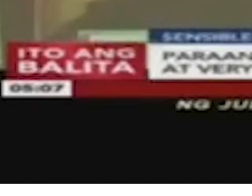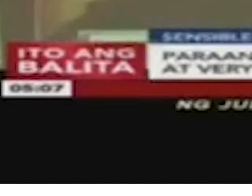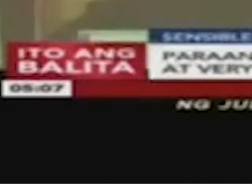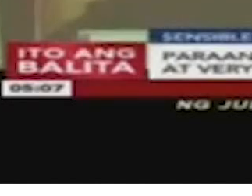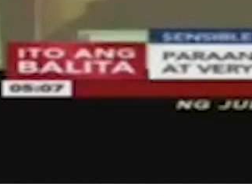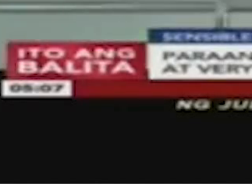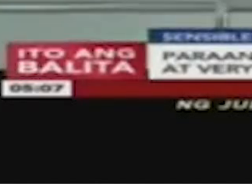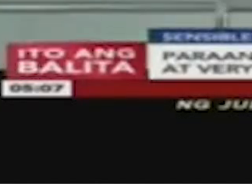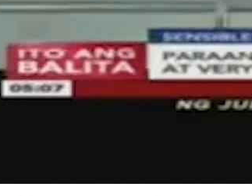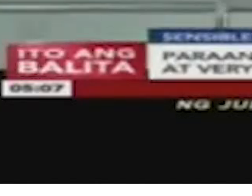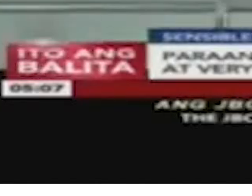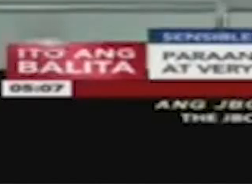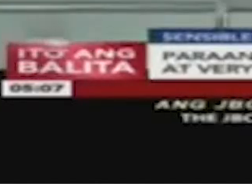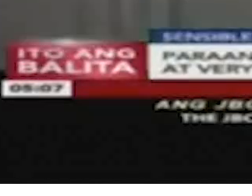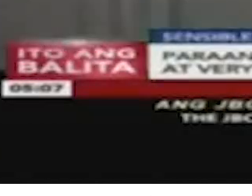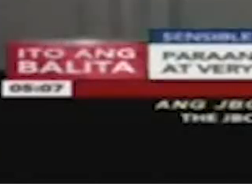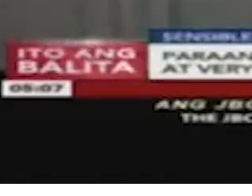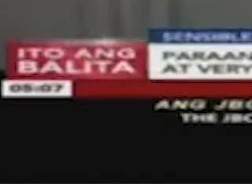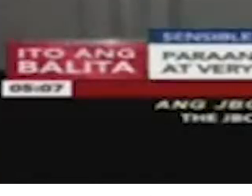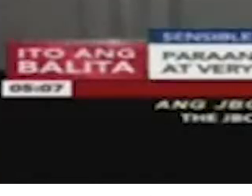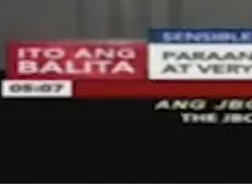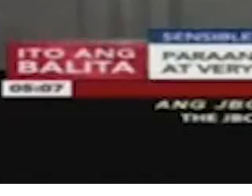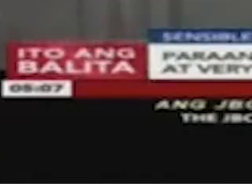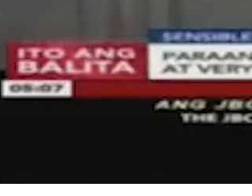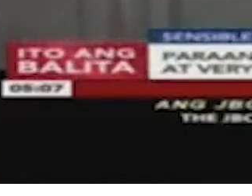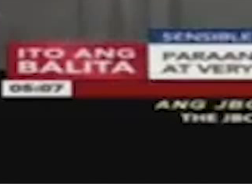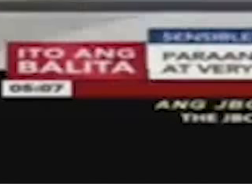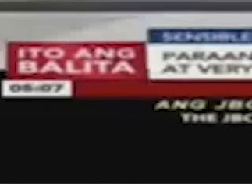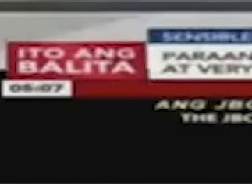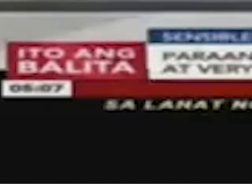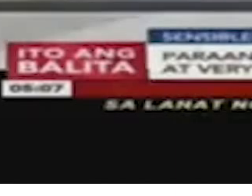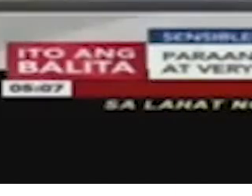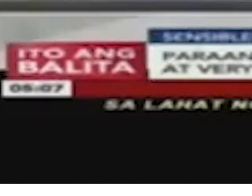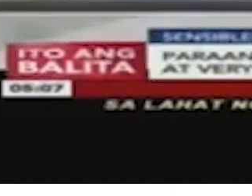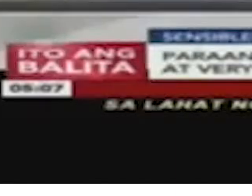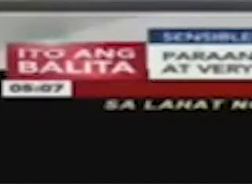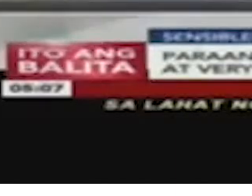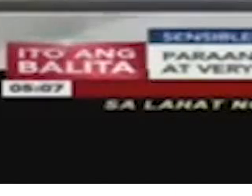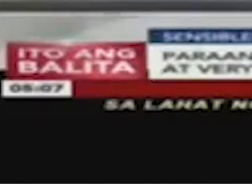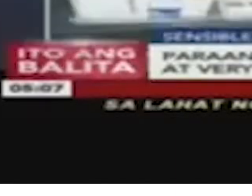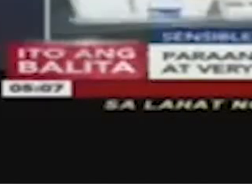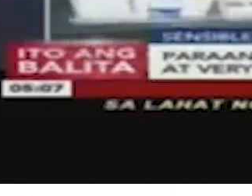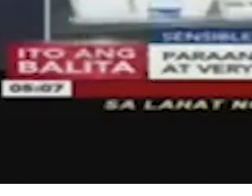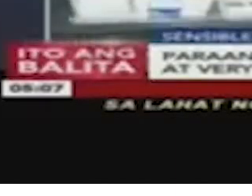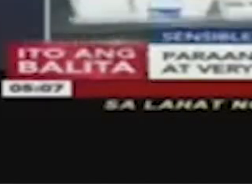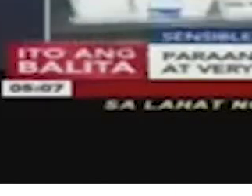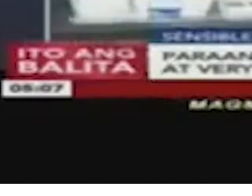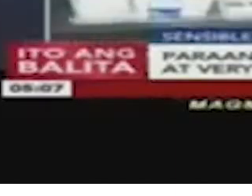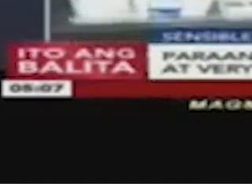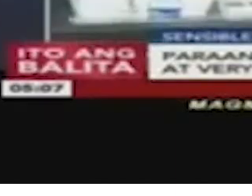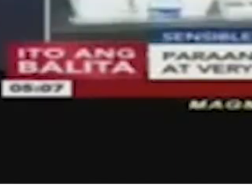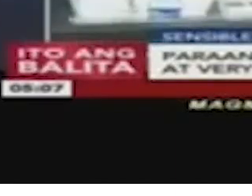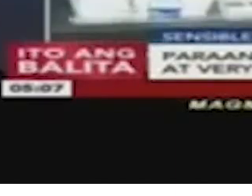o JBC. Ang JBC ang sumasala at kumikilatis sa lahat ng mga nag-a-apply sa hudikatura, magmula sa